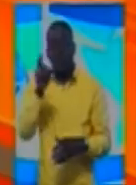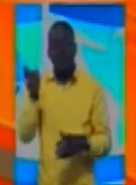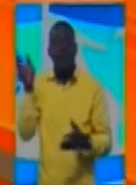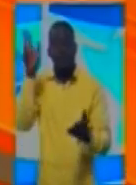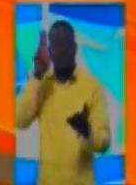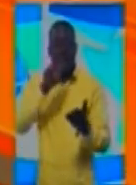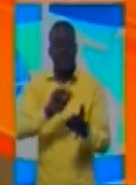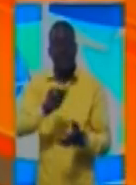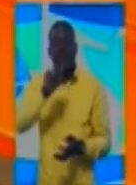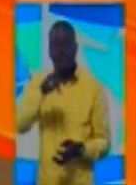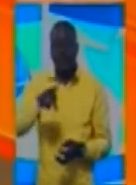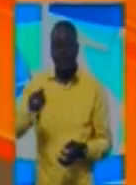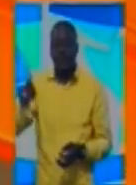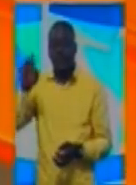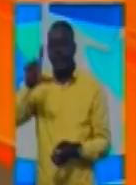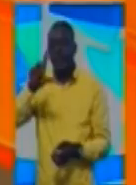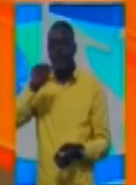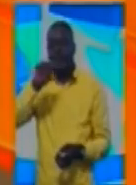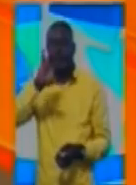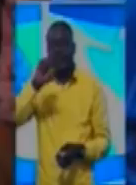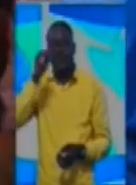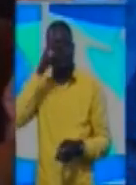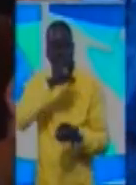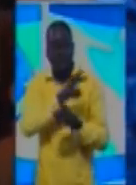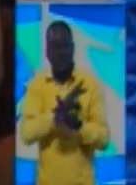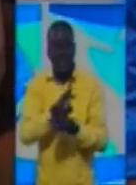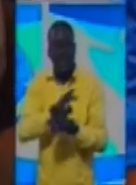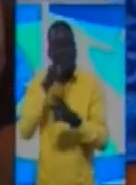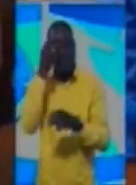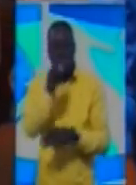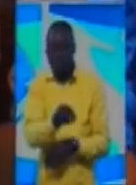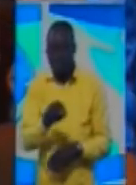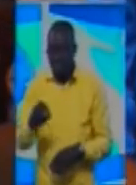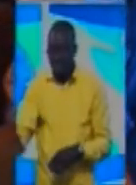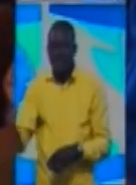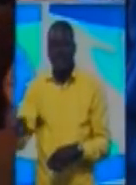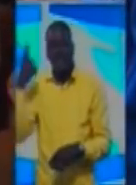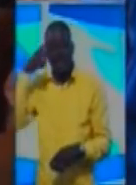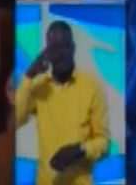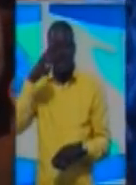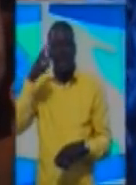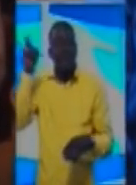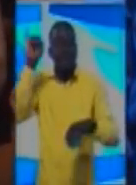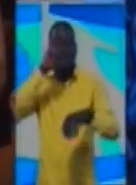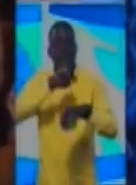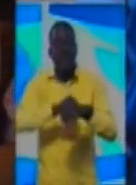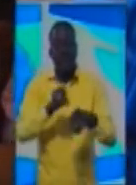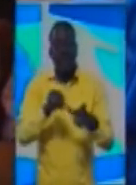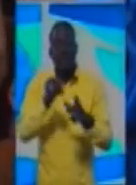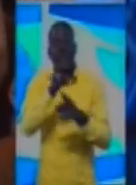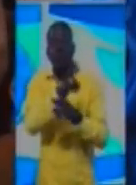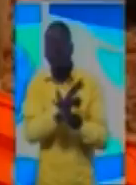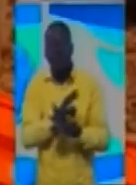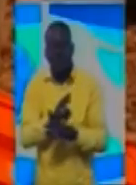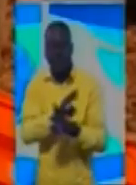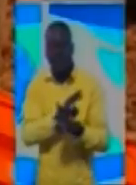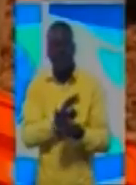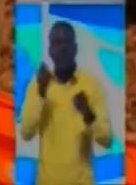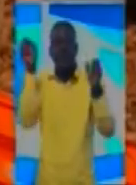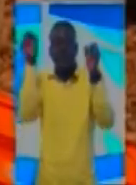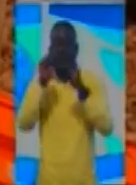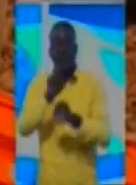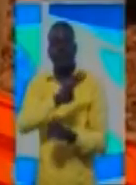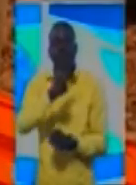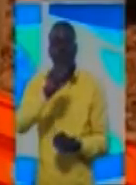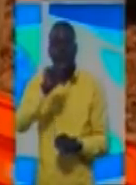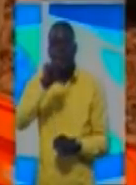applications, d'assurer la maintenance des équipements informatiques, d'installer et de maintenir le système